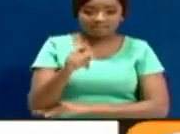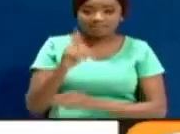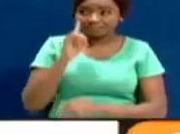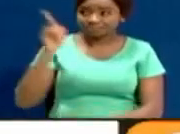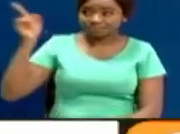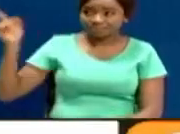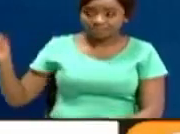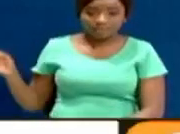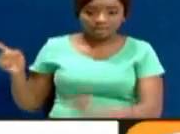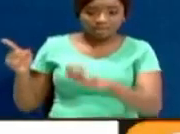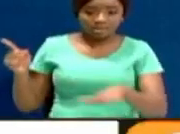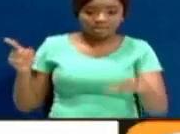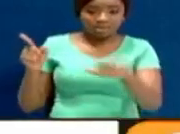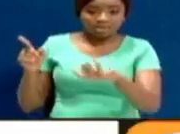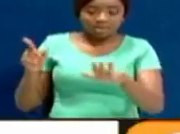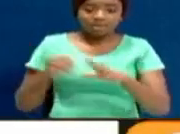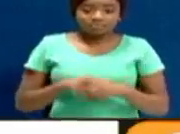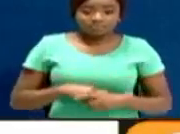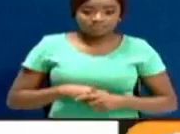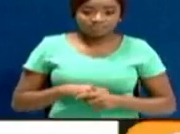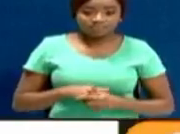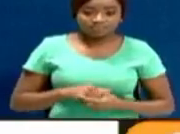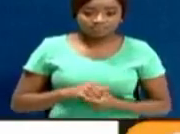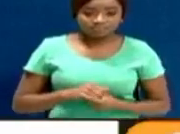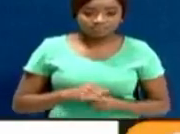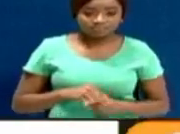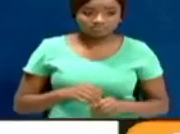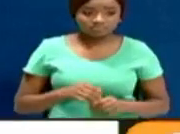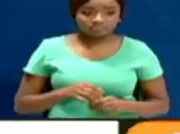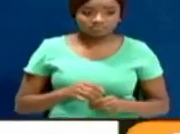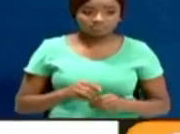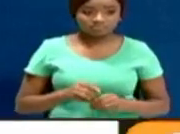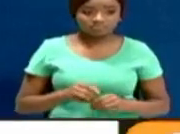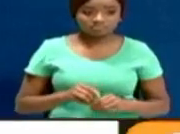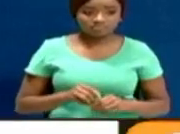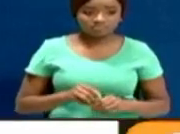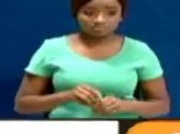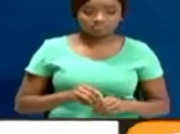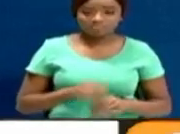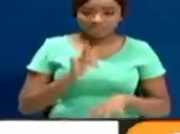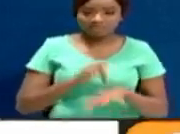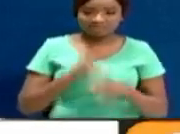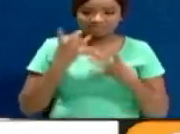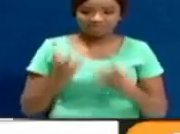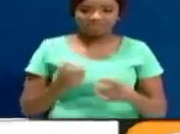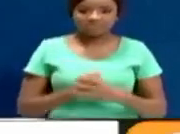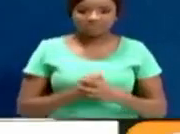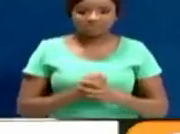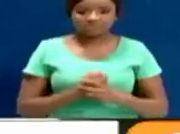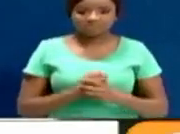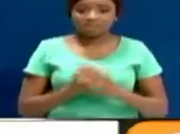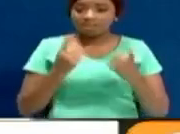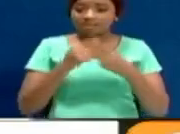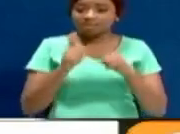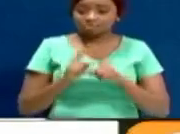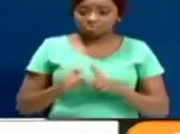Rimoi, Kapkayo, Aror, Kocholuo, Mugil, Chesongech na Tot yameathirika zaidi.